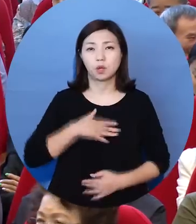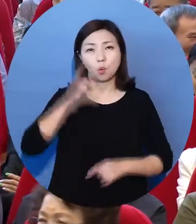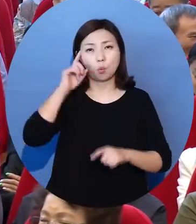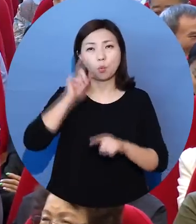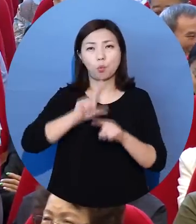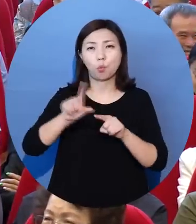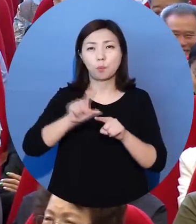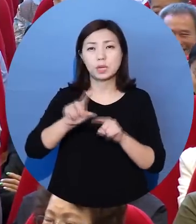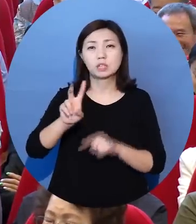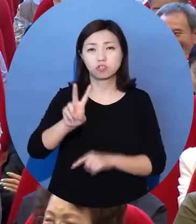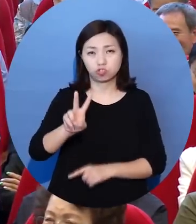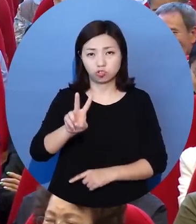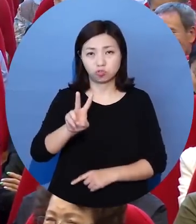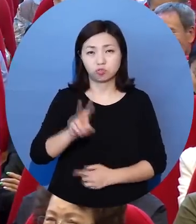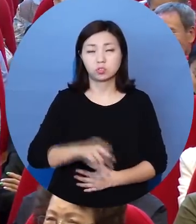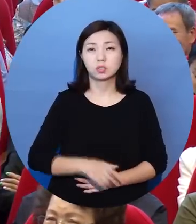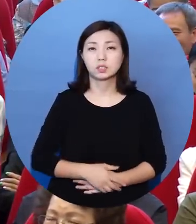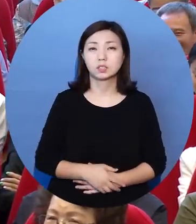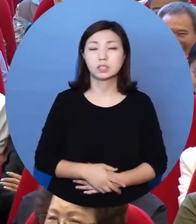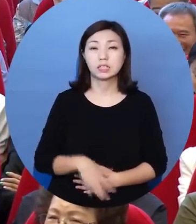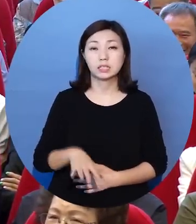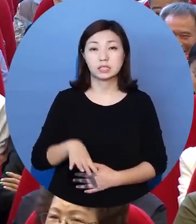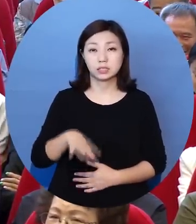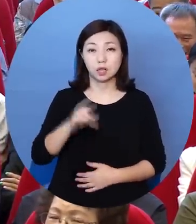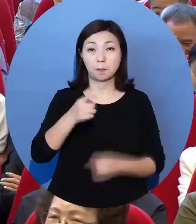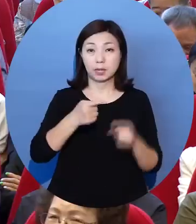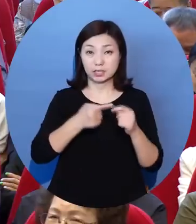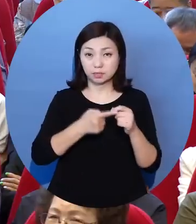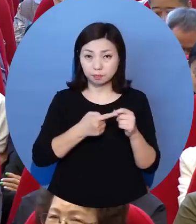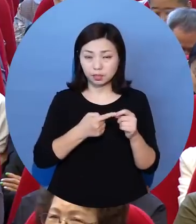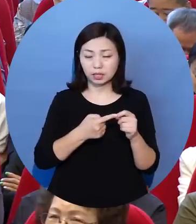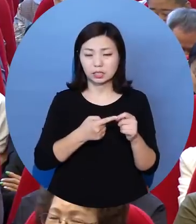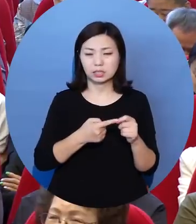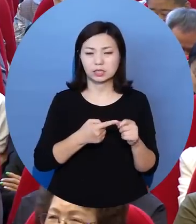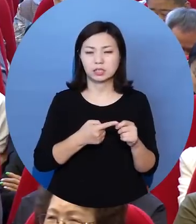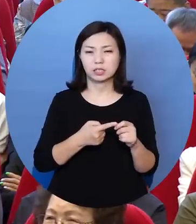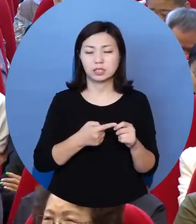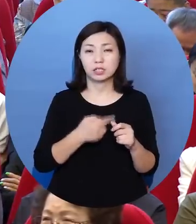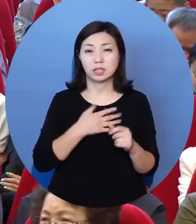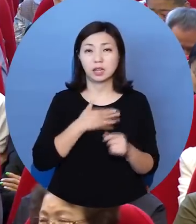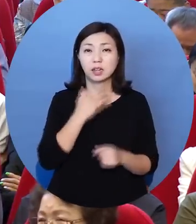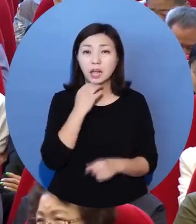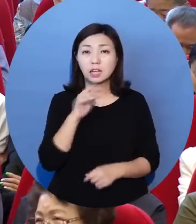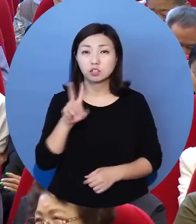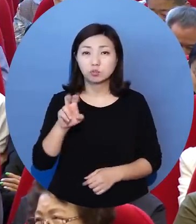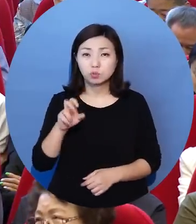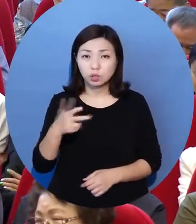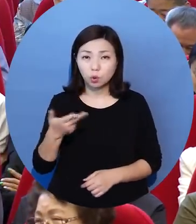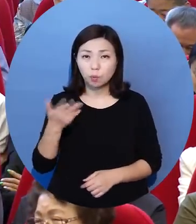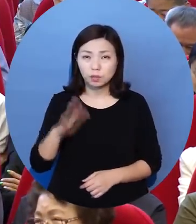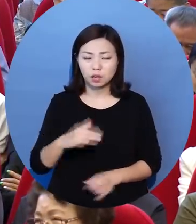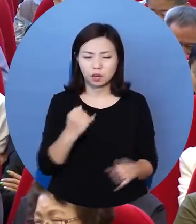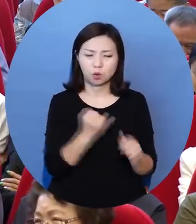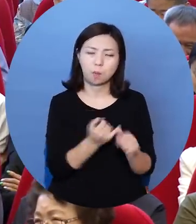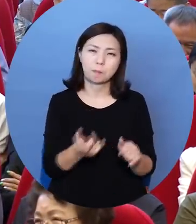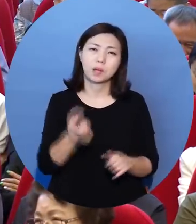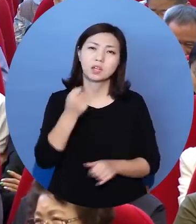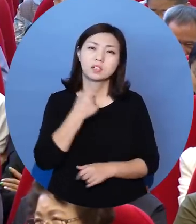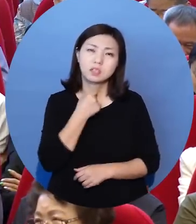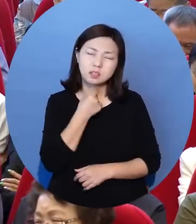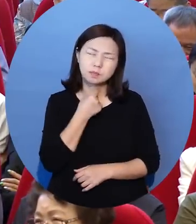고민이 두 가지가 있는데, 첫 번째는 제가 지금 27살인데, 네. 결혼을 일찍 하고